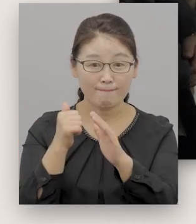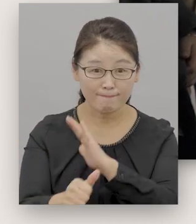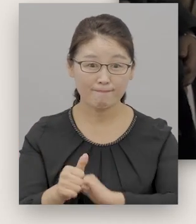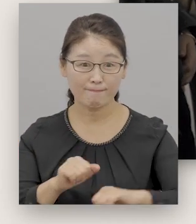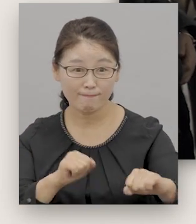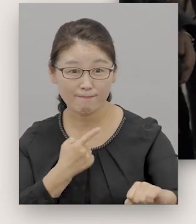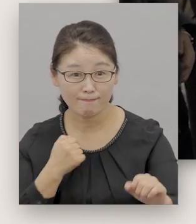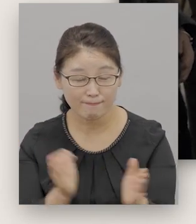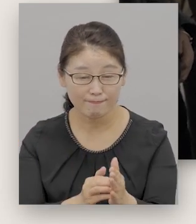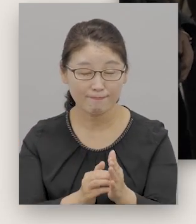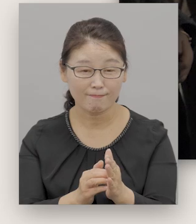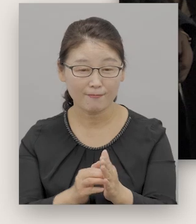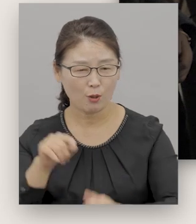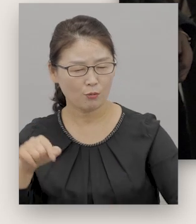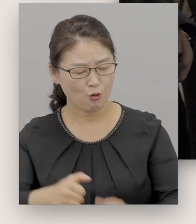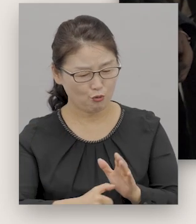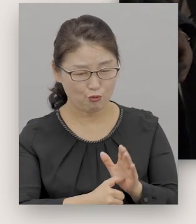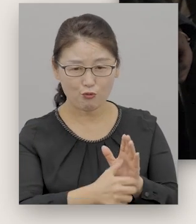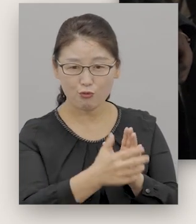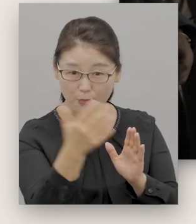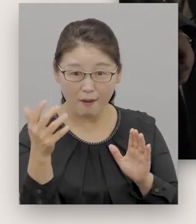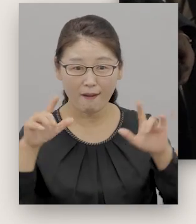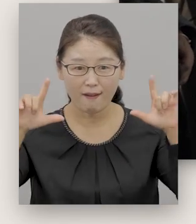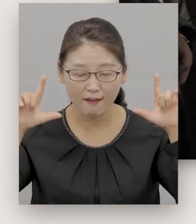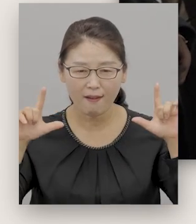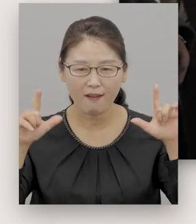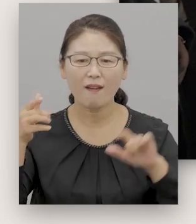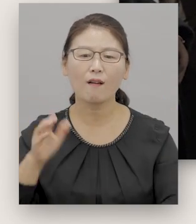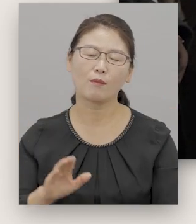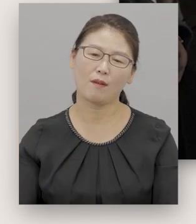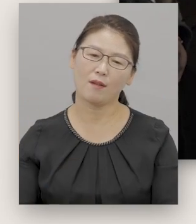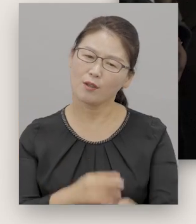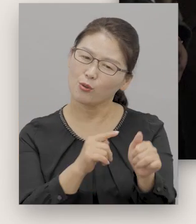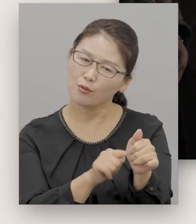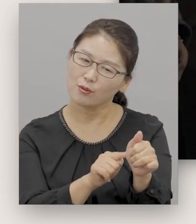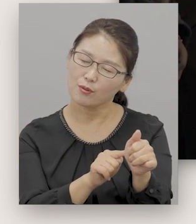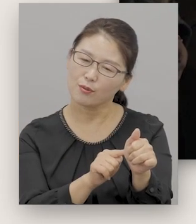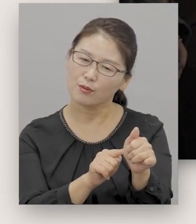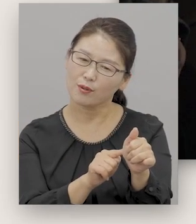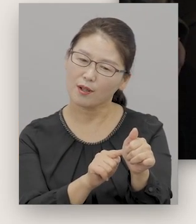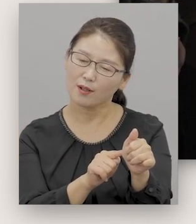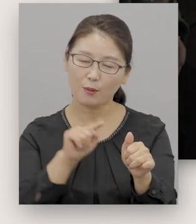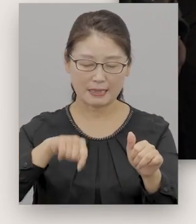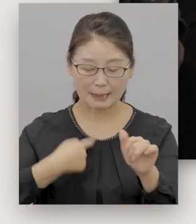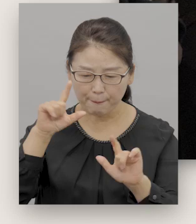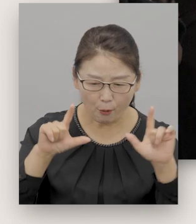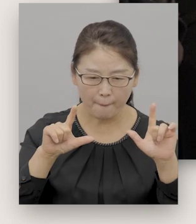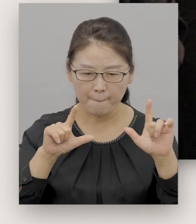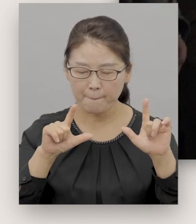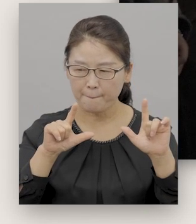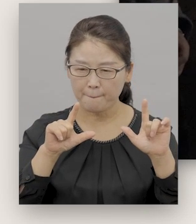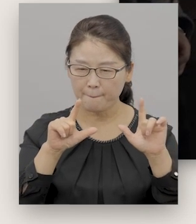화가로 이름이 날렸지만 또 그것을 벗어나고자 스스로를 계속 깨트렸다고 말씀을